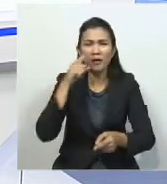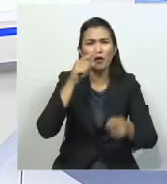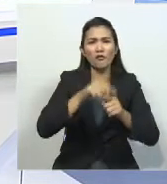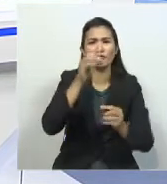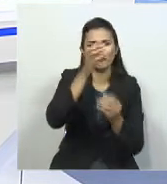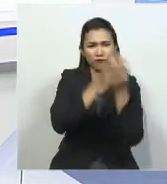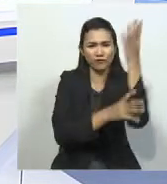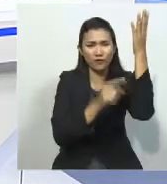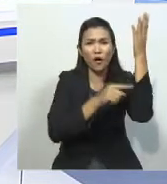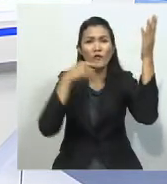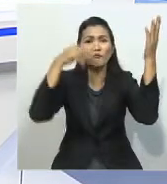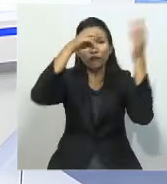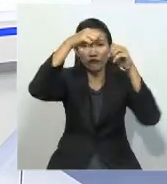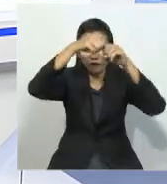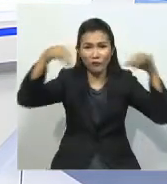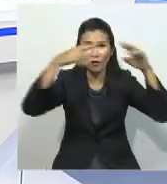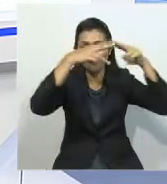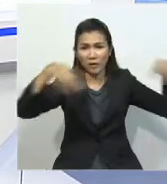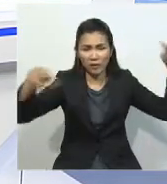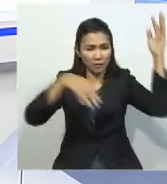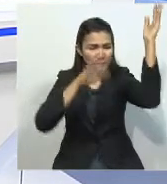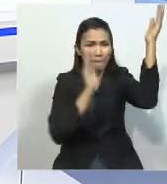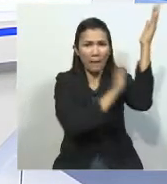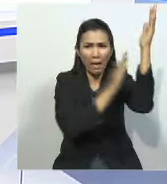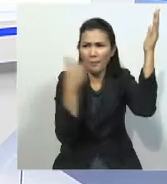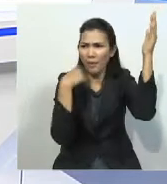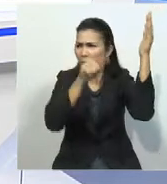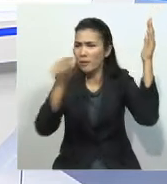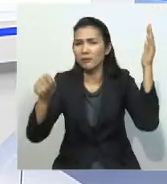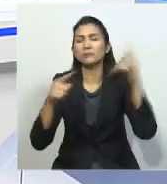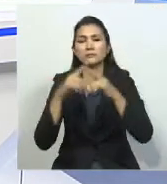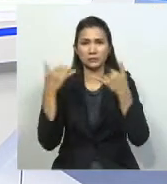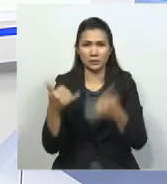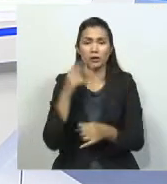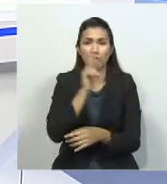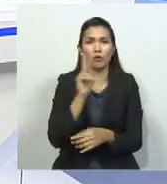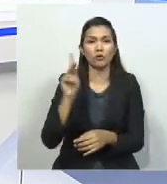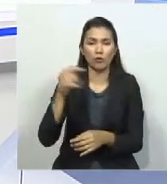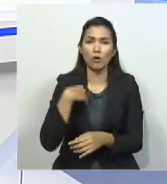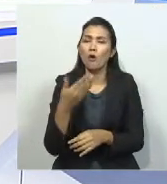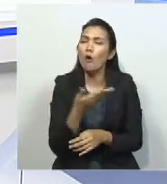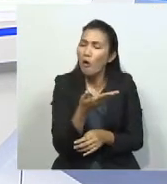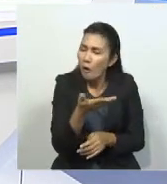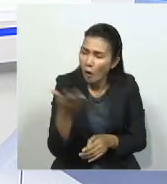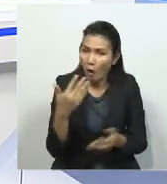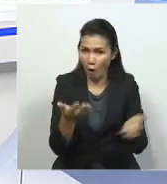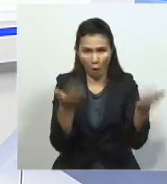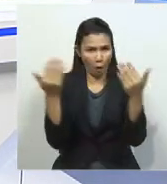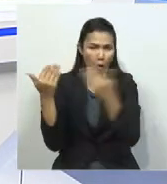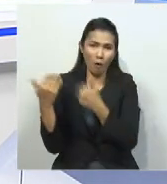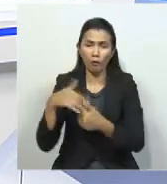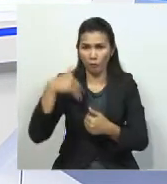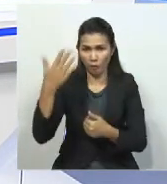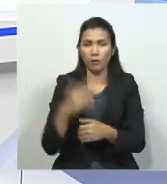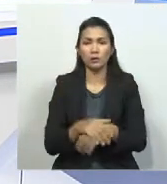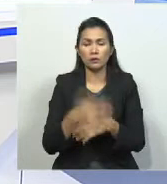าตามพื้นที่สาธารณะนั้นนะครับเบื้องต้นทางกกต.นะครับก็ขอร้องเอาออกก่อนนะครับแล้วก็เรื่องของการห